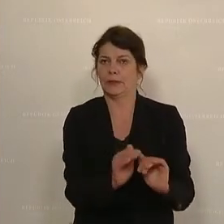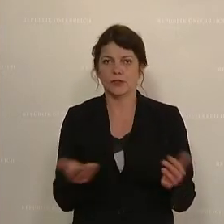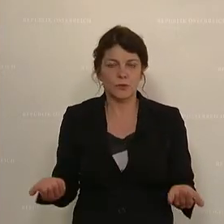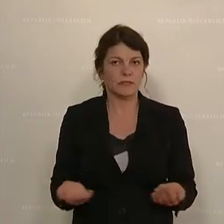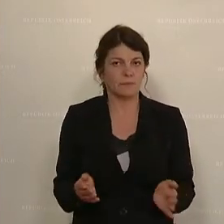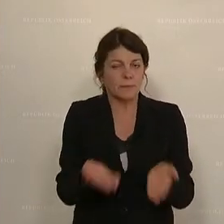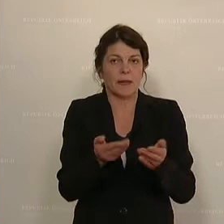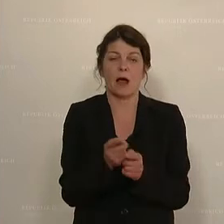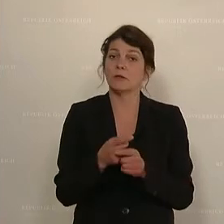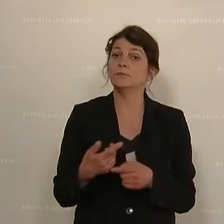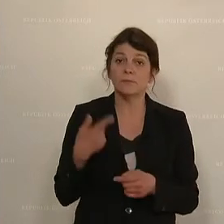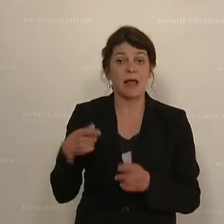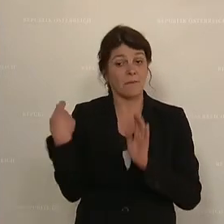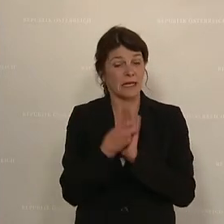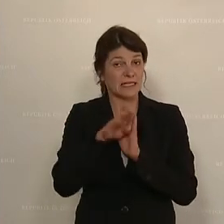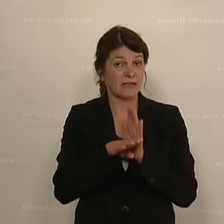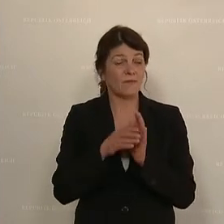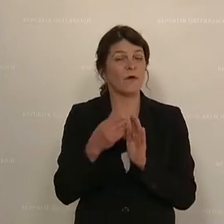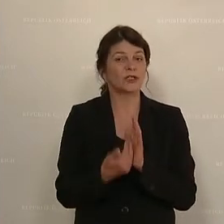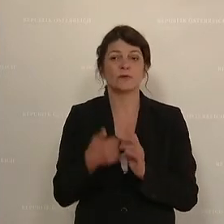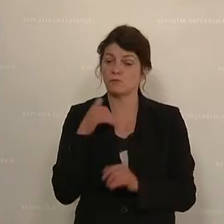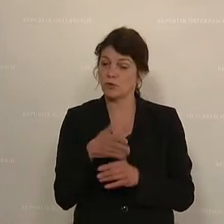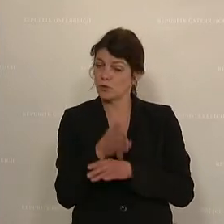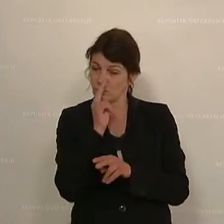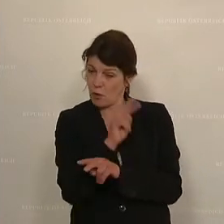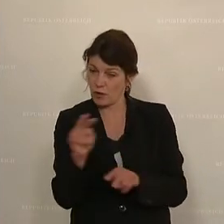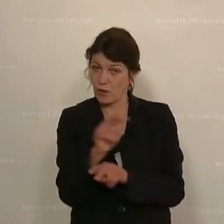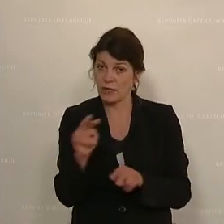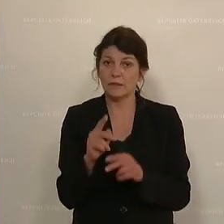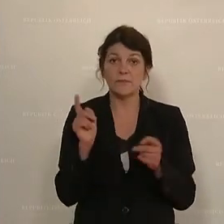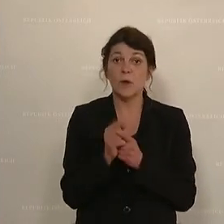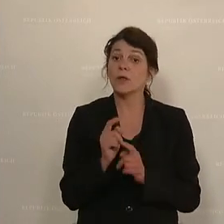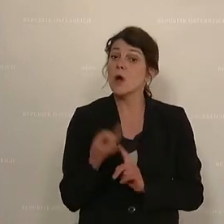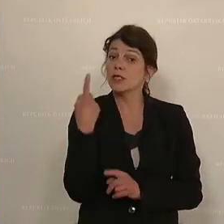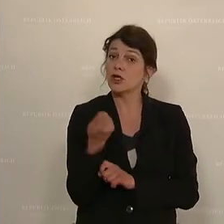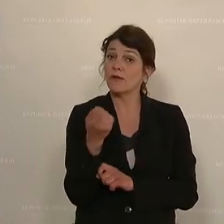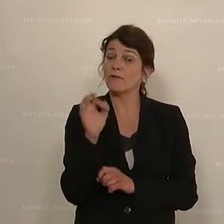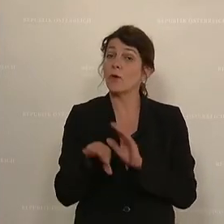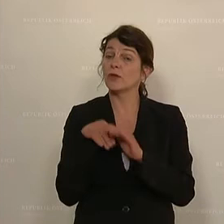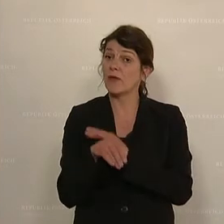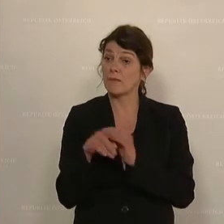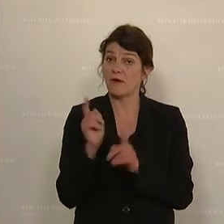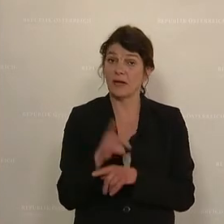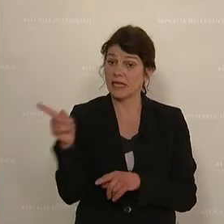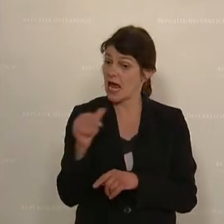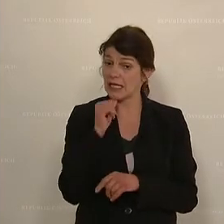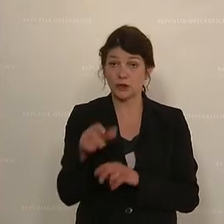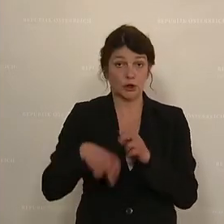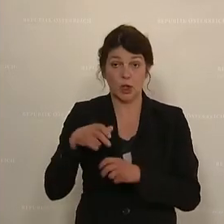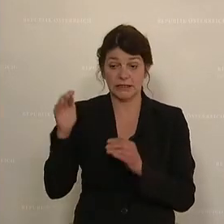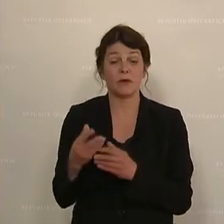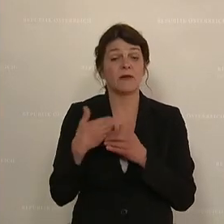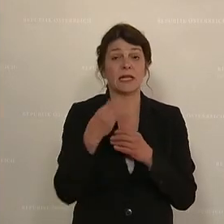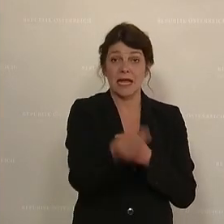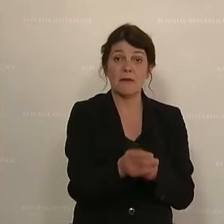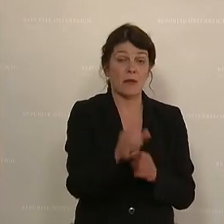preisgesetzlichen Vorschriften sind durch umfassendes Monitoring und empfindliche Strafen für Unternehmer bei Nichtweitergabe der Steuersenkungen an